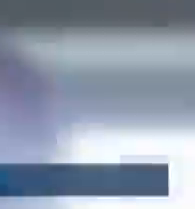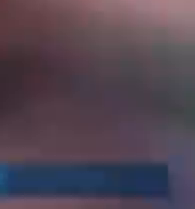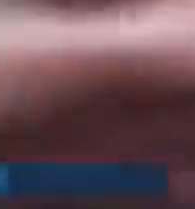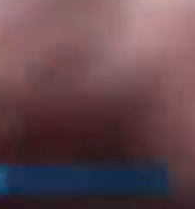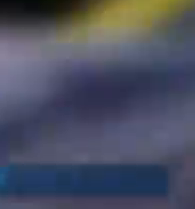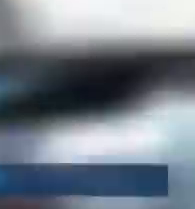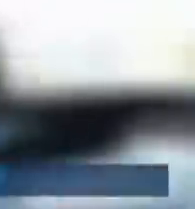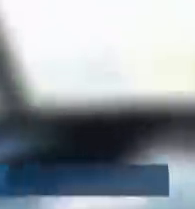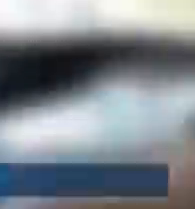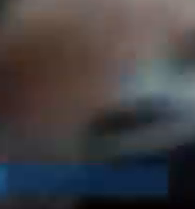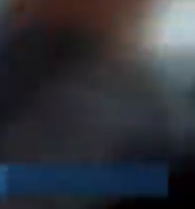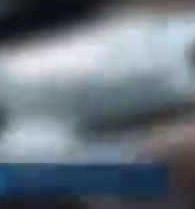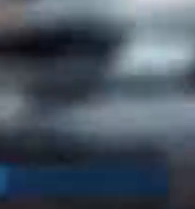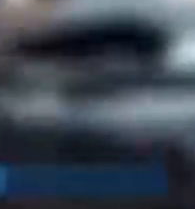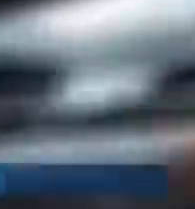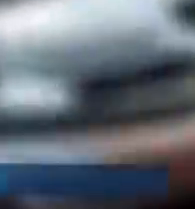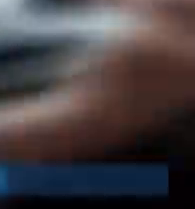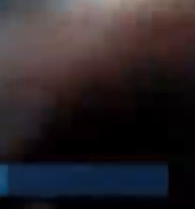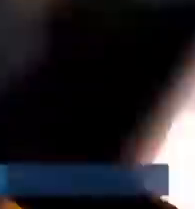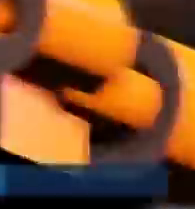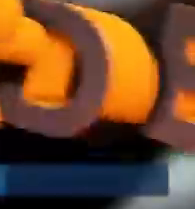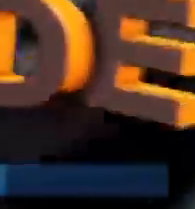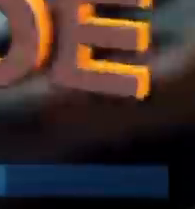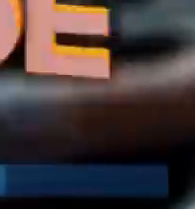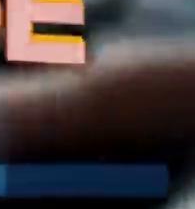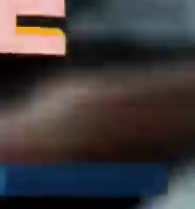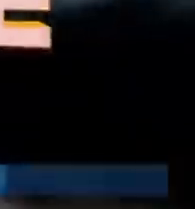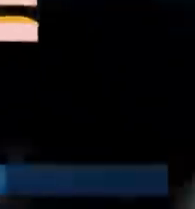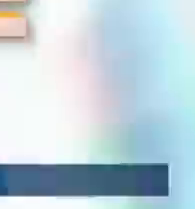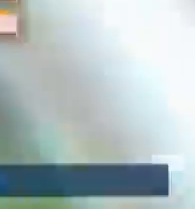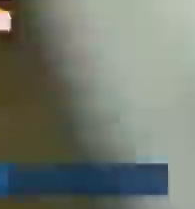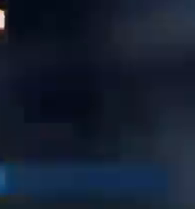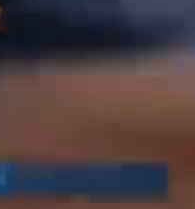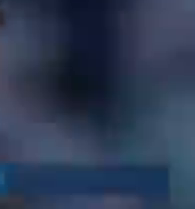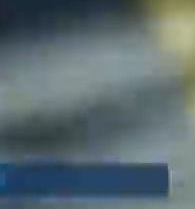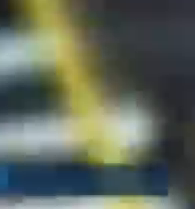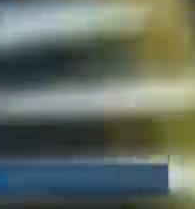göbeğinde dolmuşçu terörü. O anlar birazdan ATV Ana Haber'de.